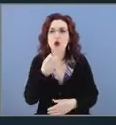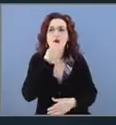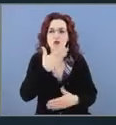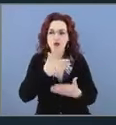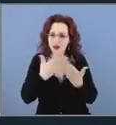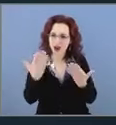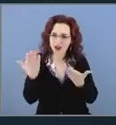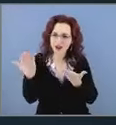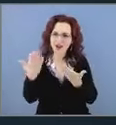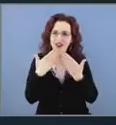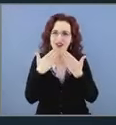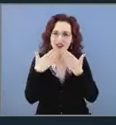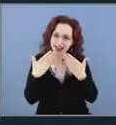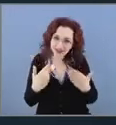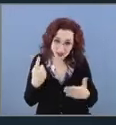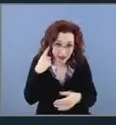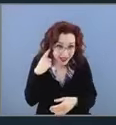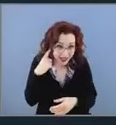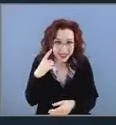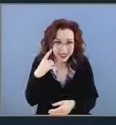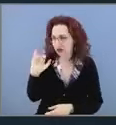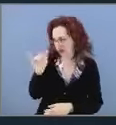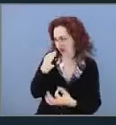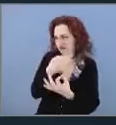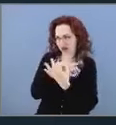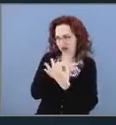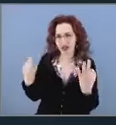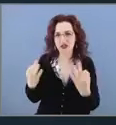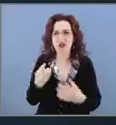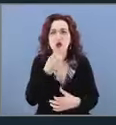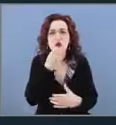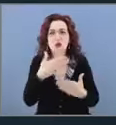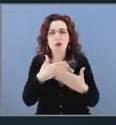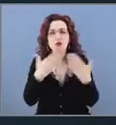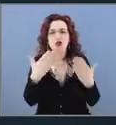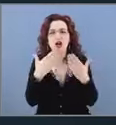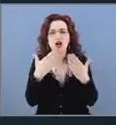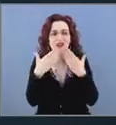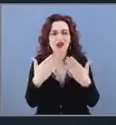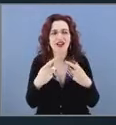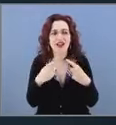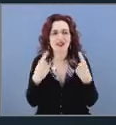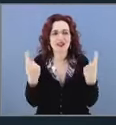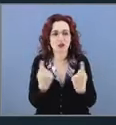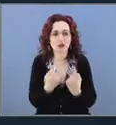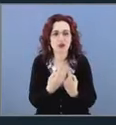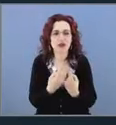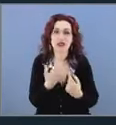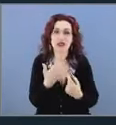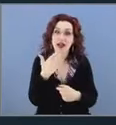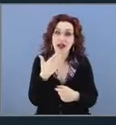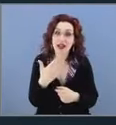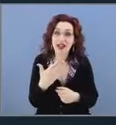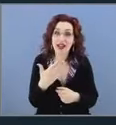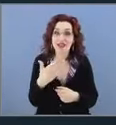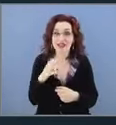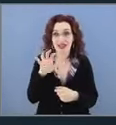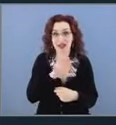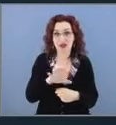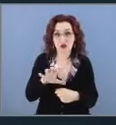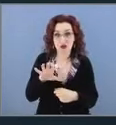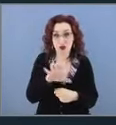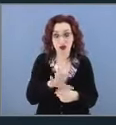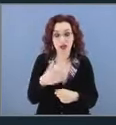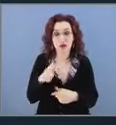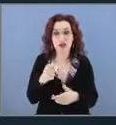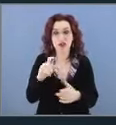Allora, buongiorno, grazie a tutti e grazie alla Regione per questa importante giornata. Devo dire che gli interventi che